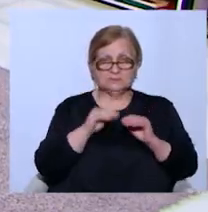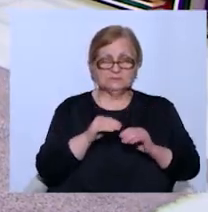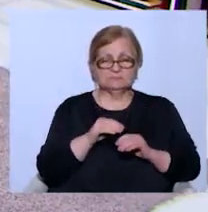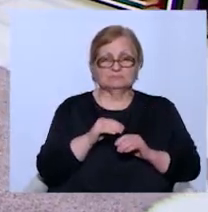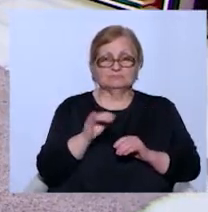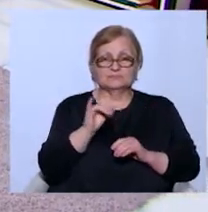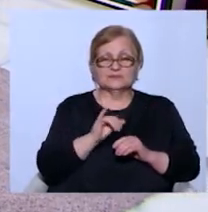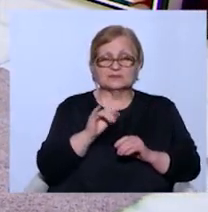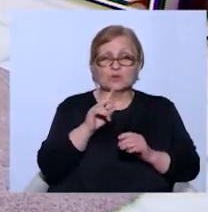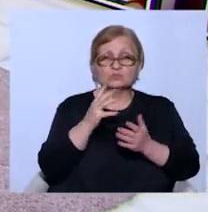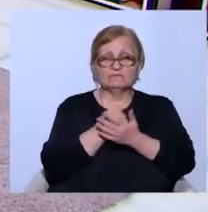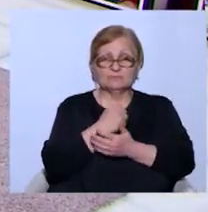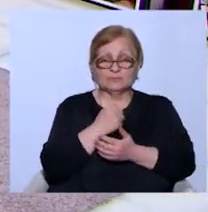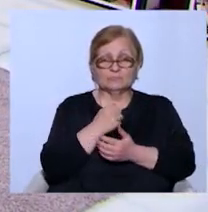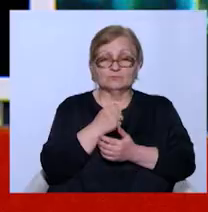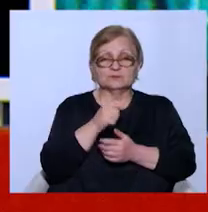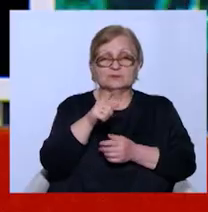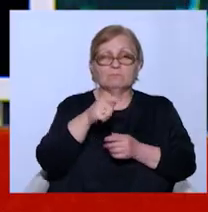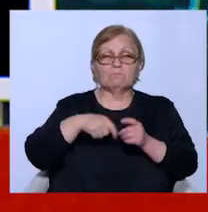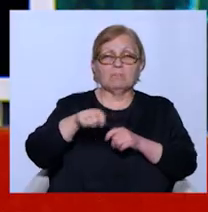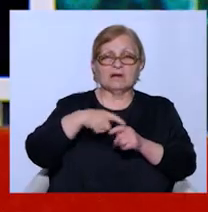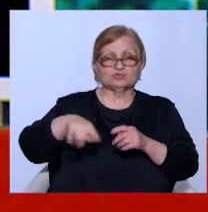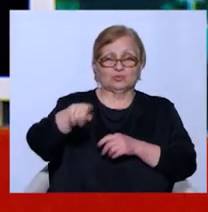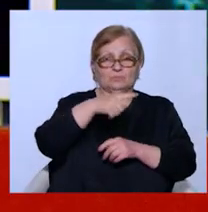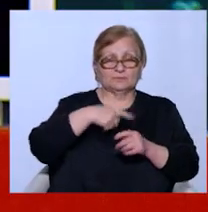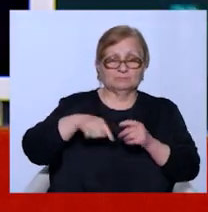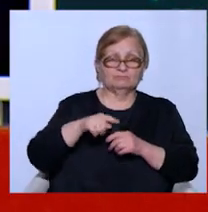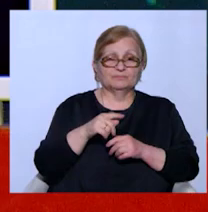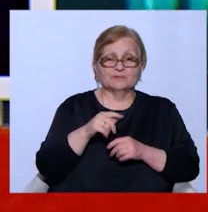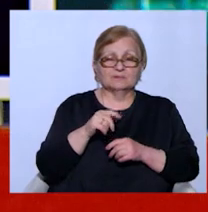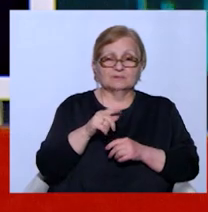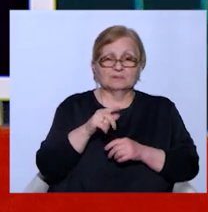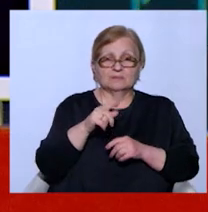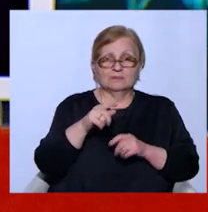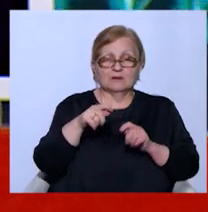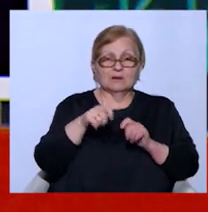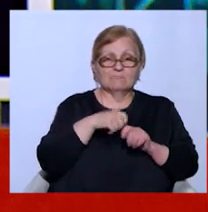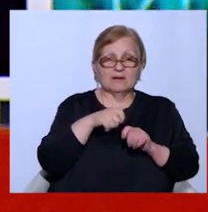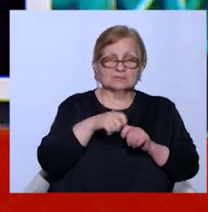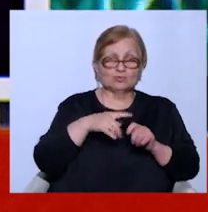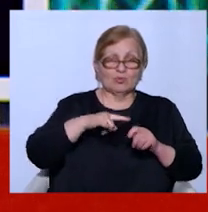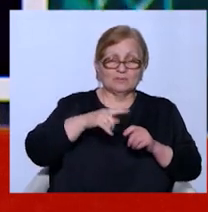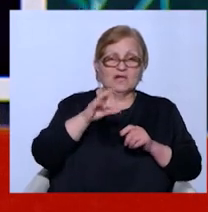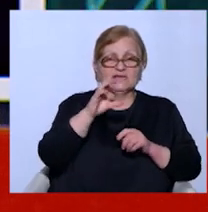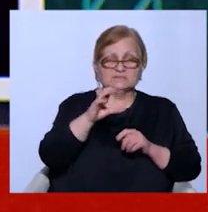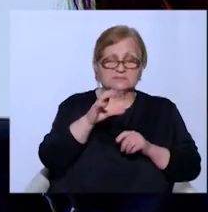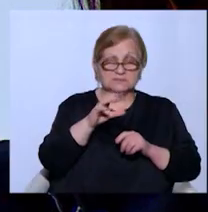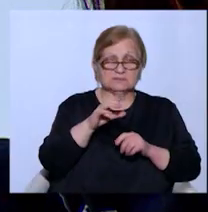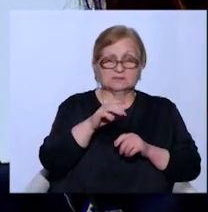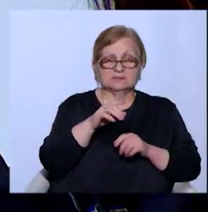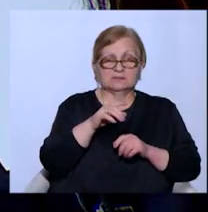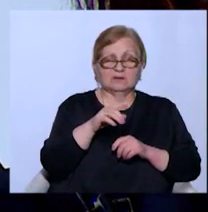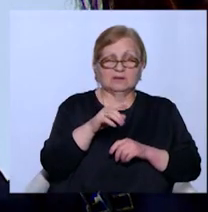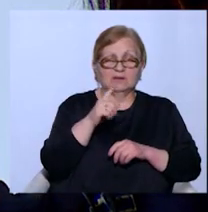იგი, საძიებელი რა არის? უნდა ვიპოვოთ ტრაპეციის ფართობი. ესე იგი, როგორ ვიქცევით? ფართობი უდრის, ჩვენ ხო გვახსოვს ტრაპეციის ფართობის